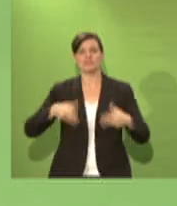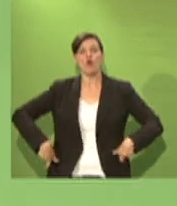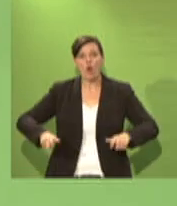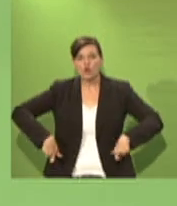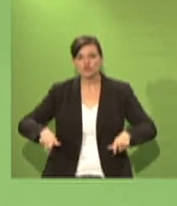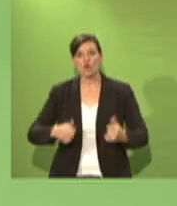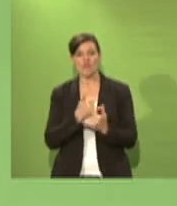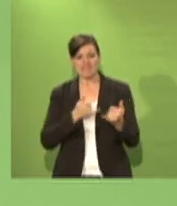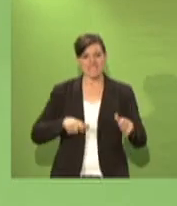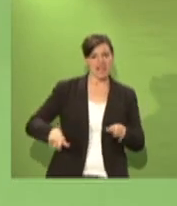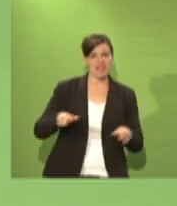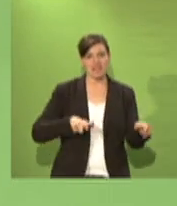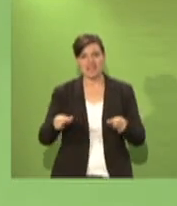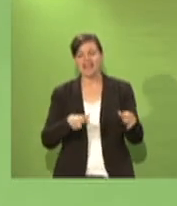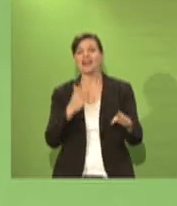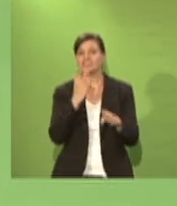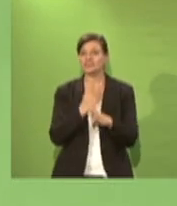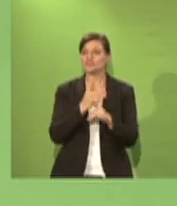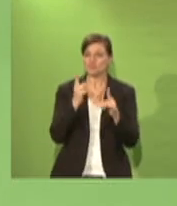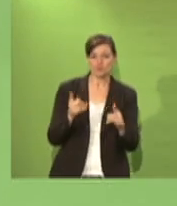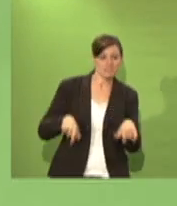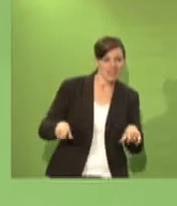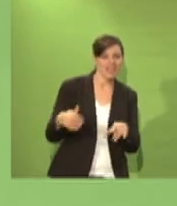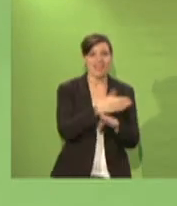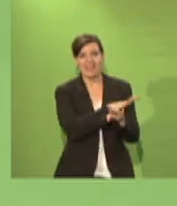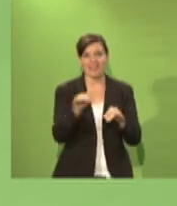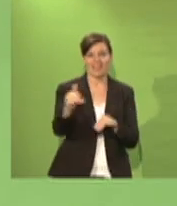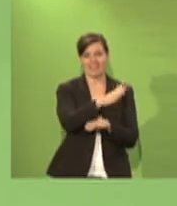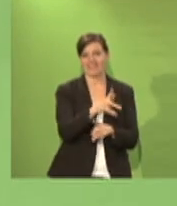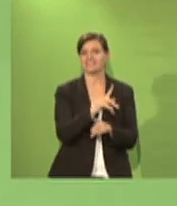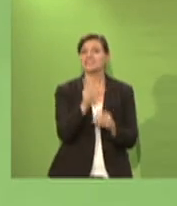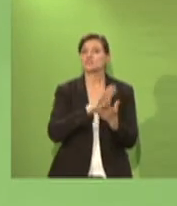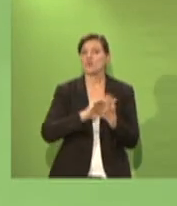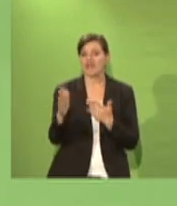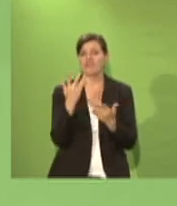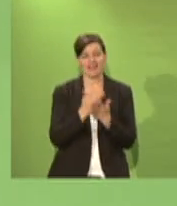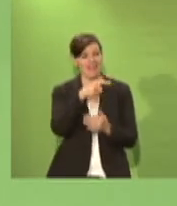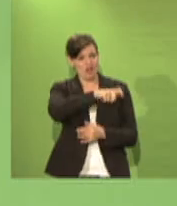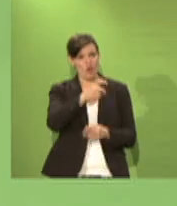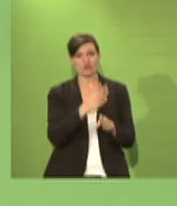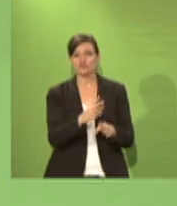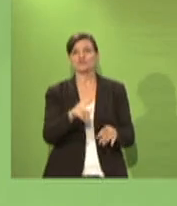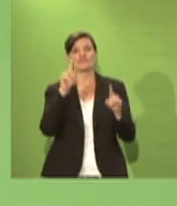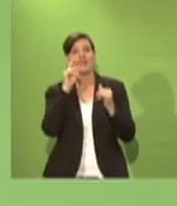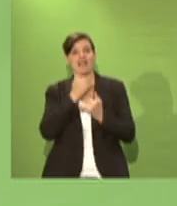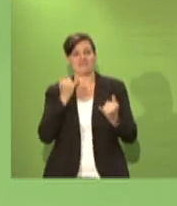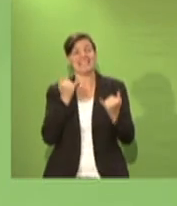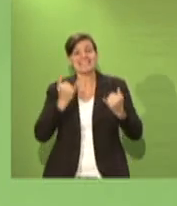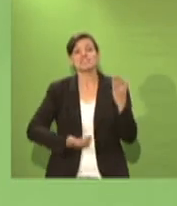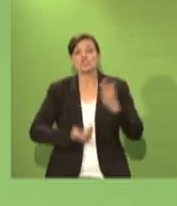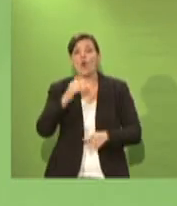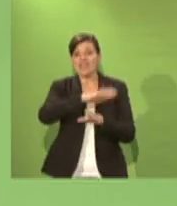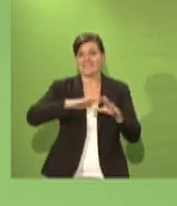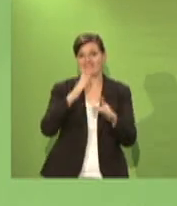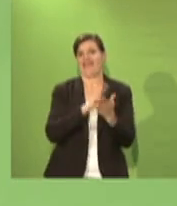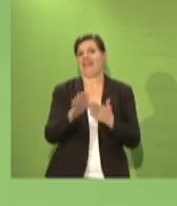sich auch in der alten Landesgeschäftsstelle schon bewegen musste, was dort nicht einfach war. Von daher ist diese neue Landesgeschäftsstelle ein Segen.